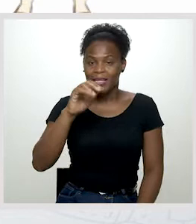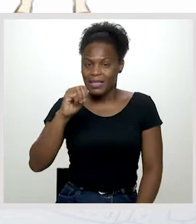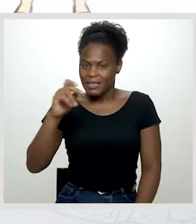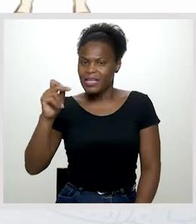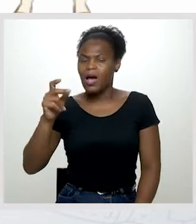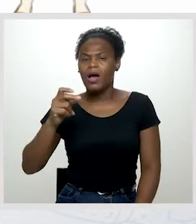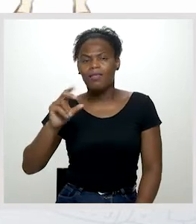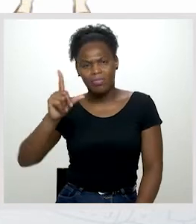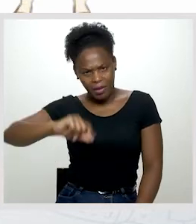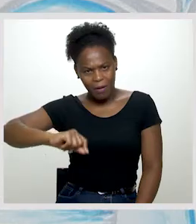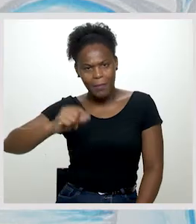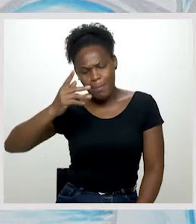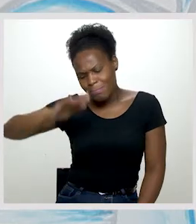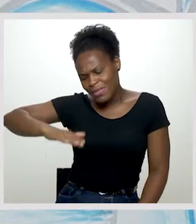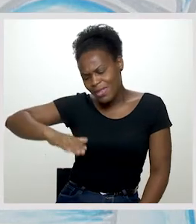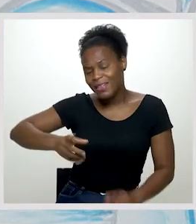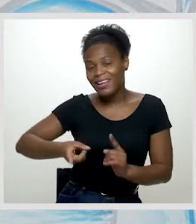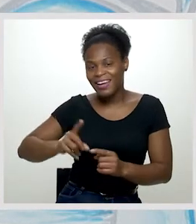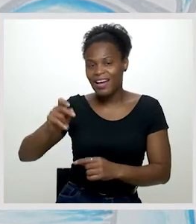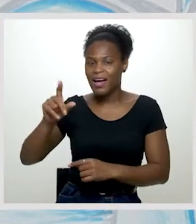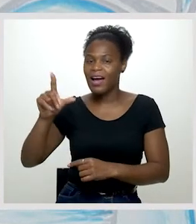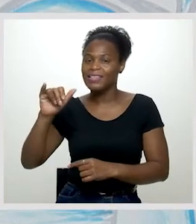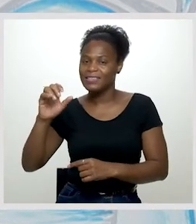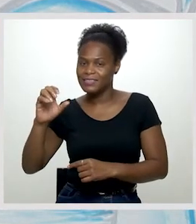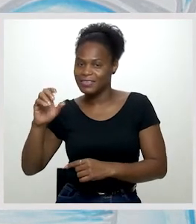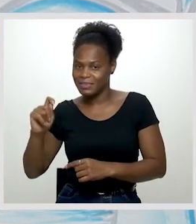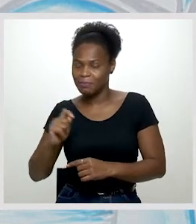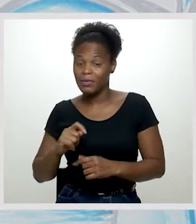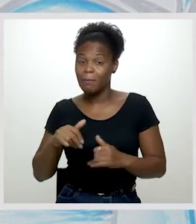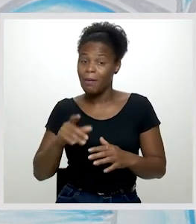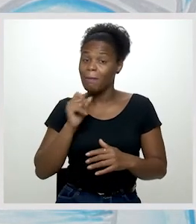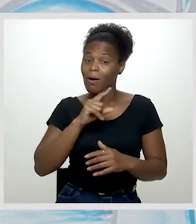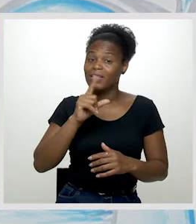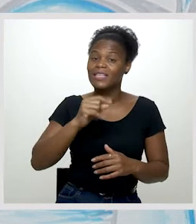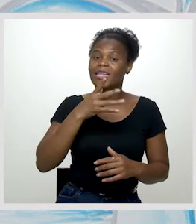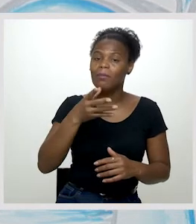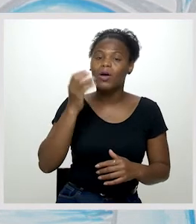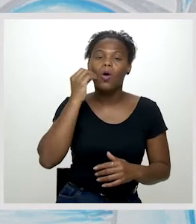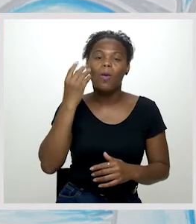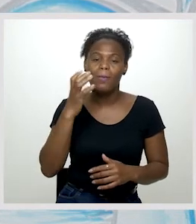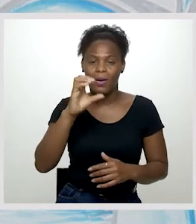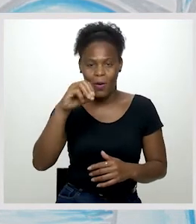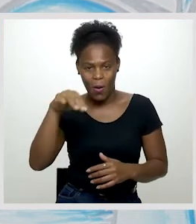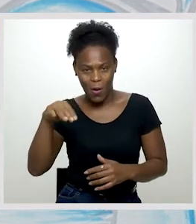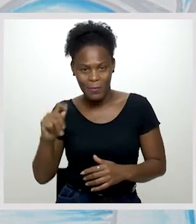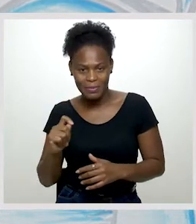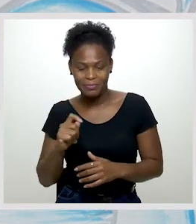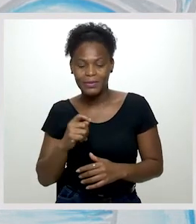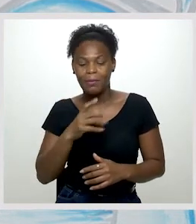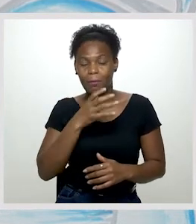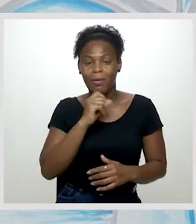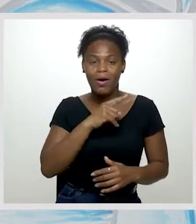petite qu'Alice. Très bien. Mais on peut utiliser comme aussi. On peut dire Mélissa